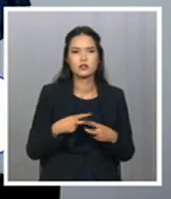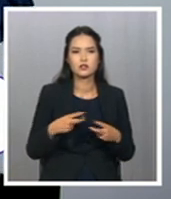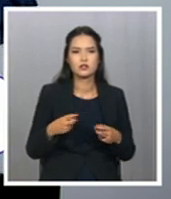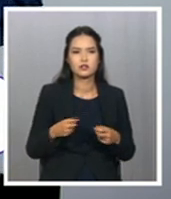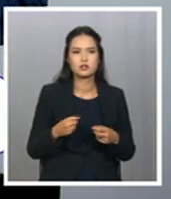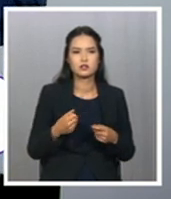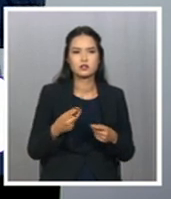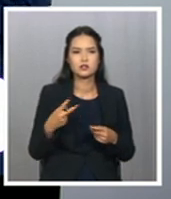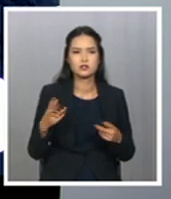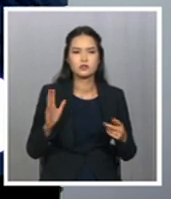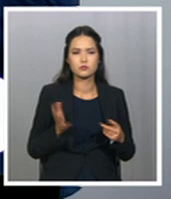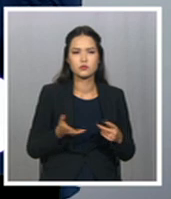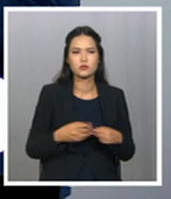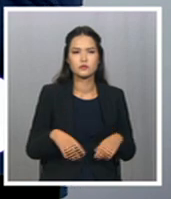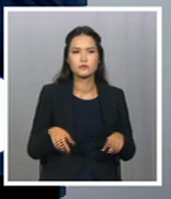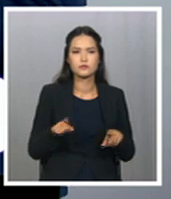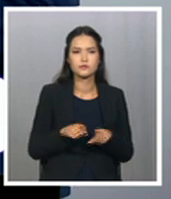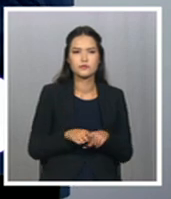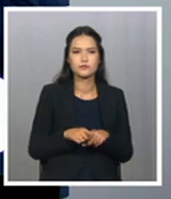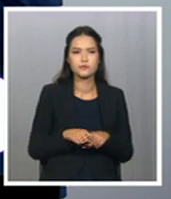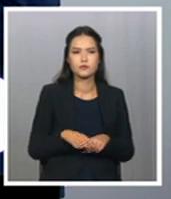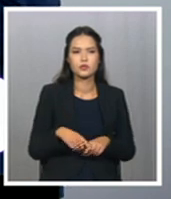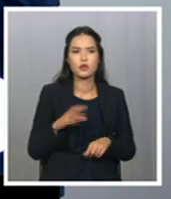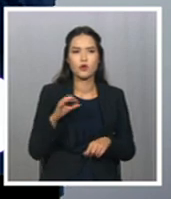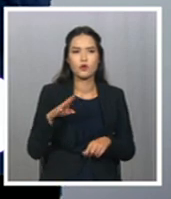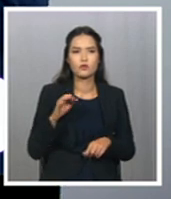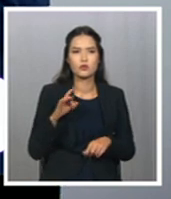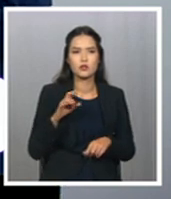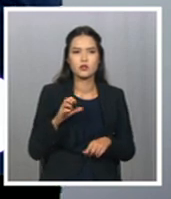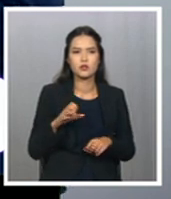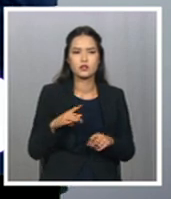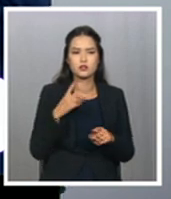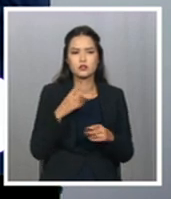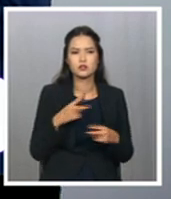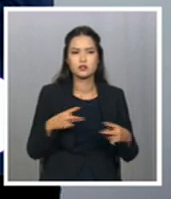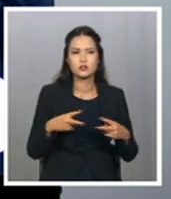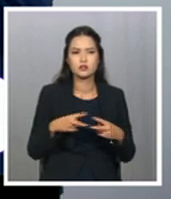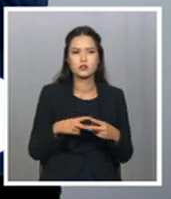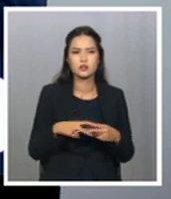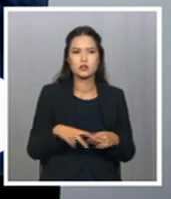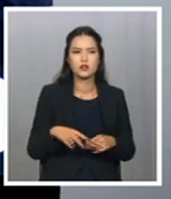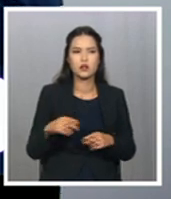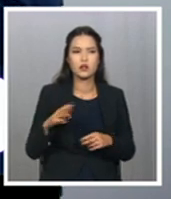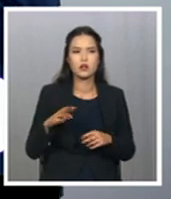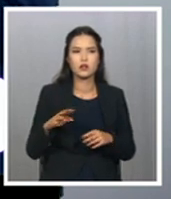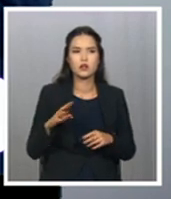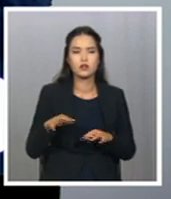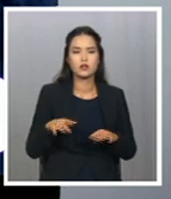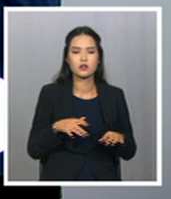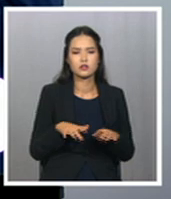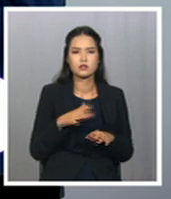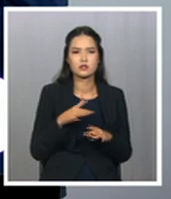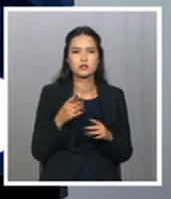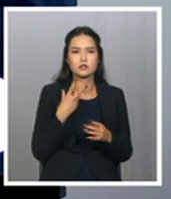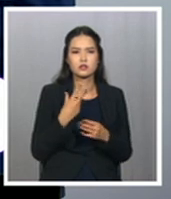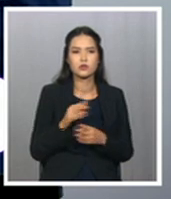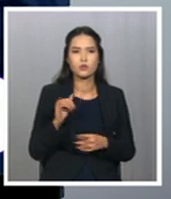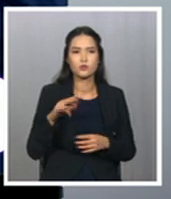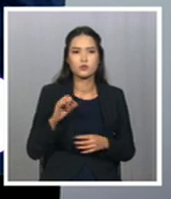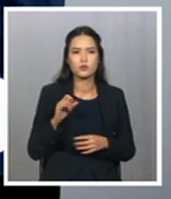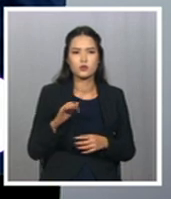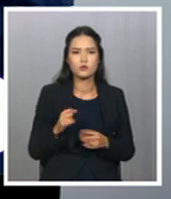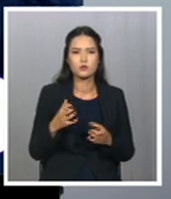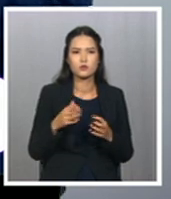тең болады. Енді үдеу теңдеуін қарастырайық, яғни гармоникалық тербелістің үдеуінің теңдеуі. Бұл жерде